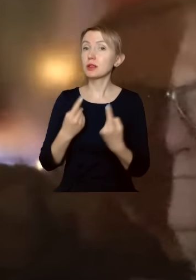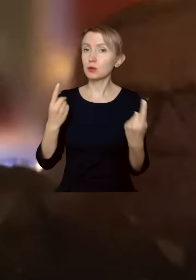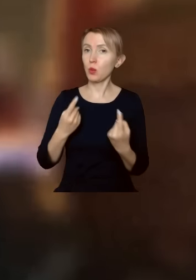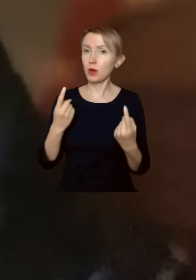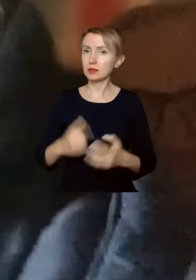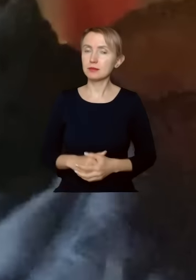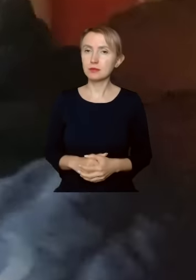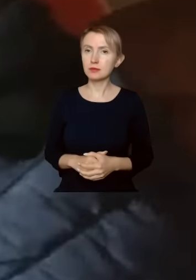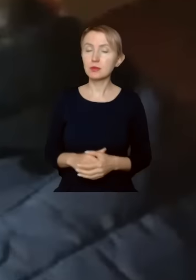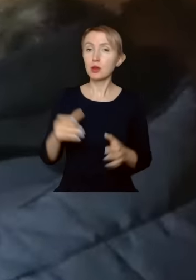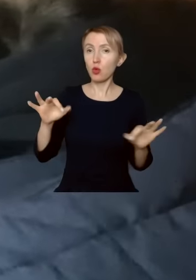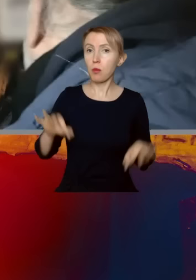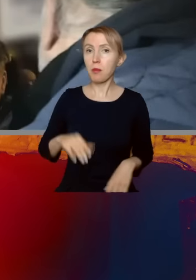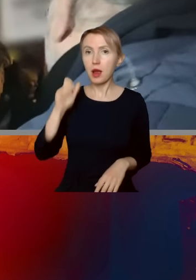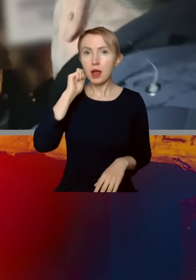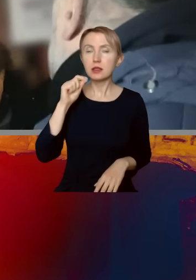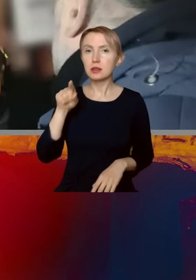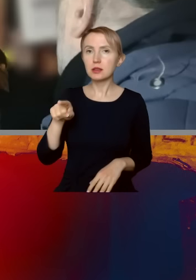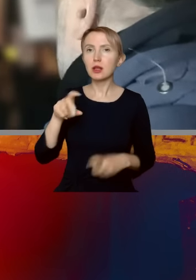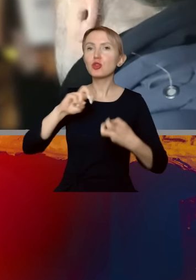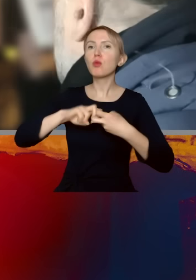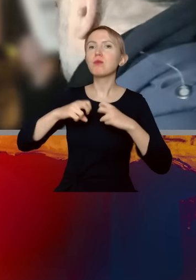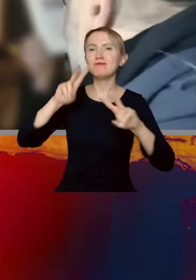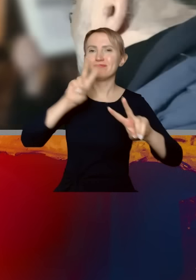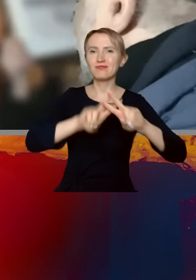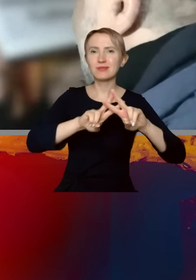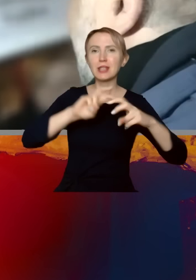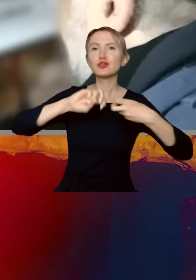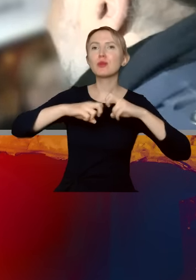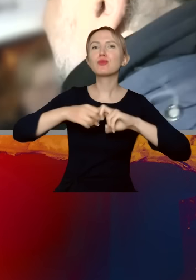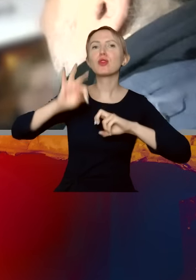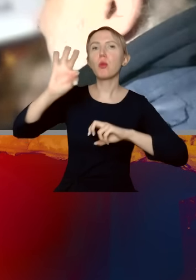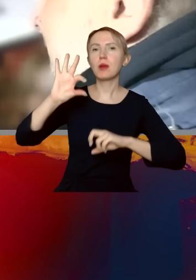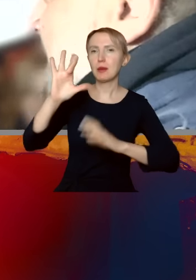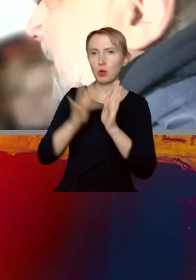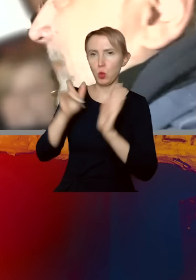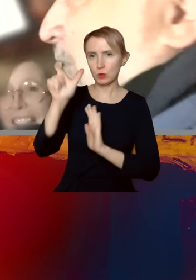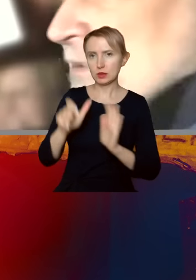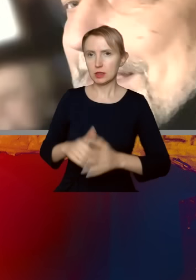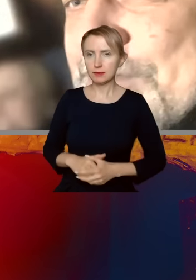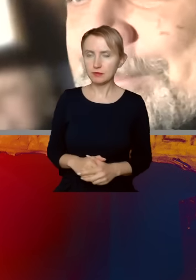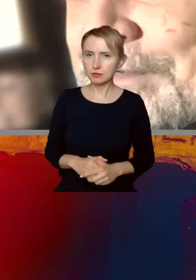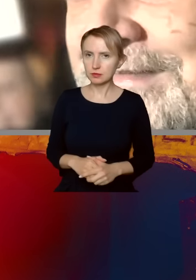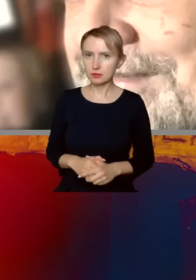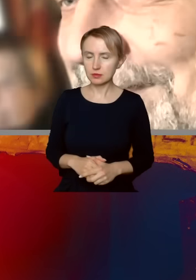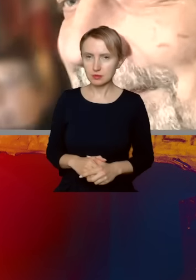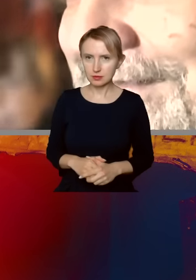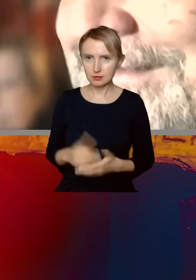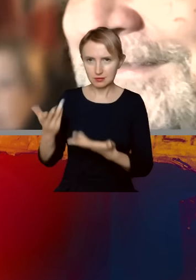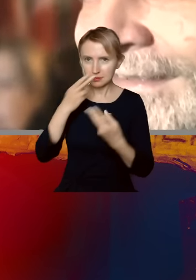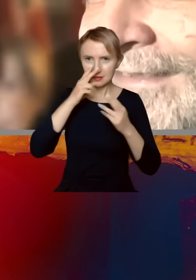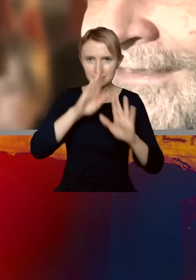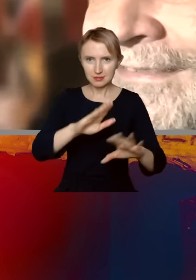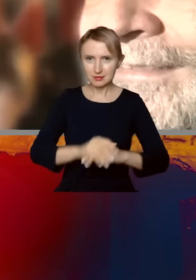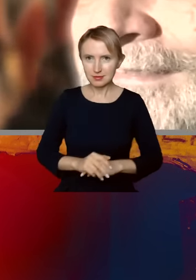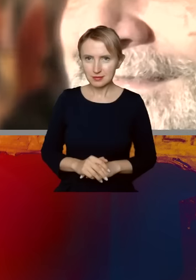Mamy tutaj panią, która jest problemem Tuska. Może panią poprosimy. Tak. Pani jest problemem Tuska, proszę tak, pokazać. Identyfikuje